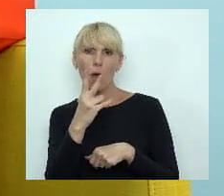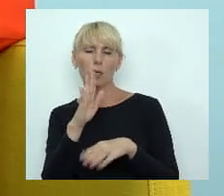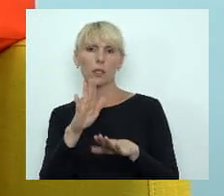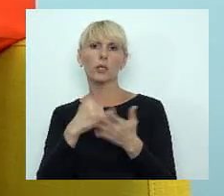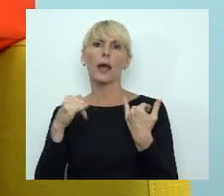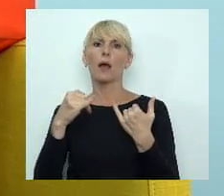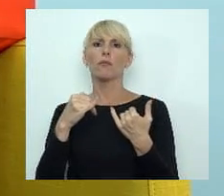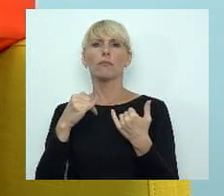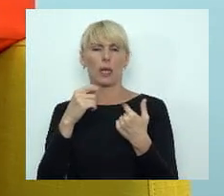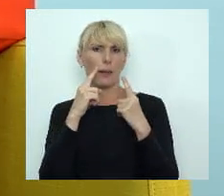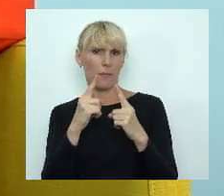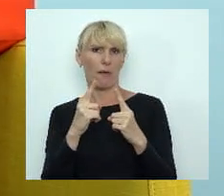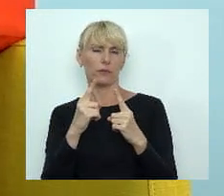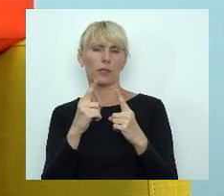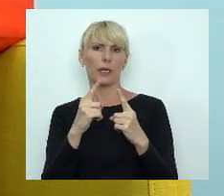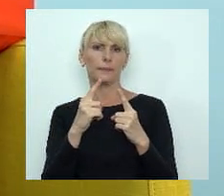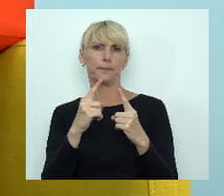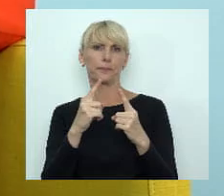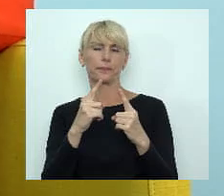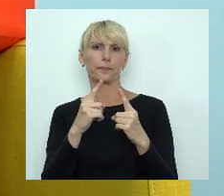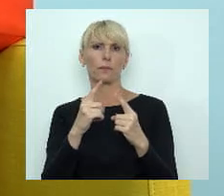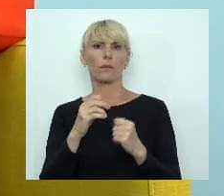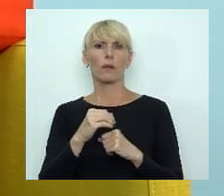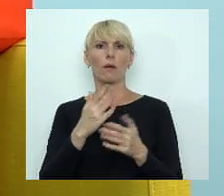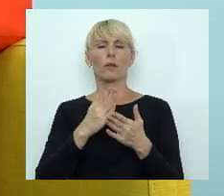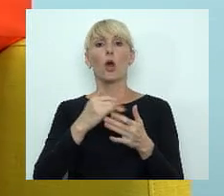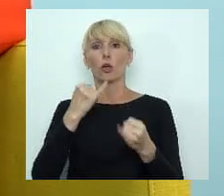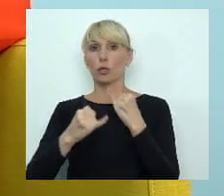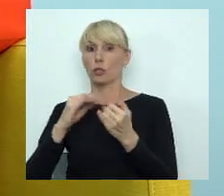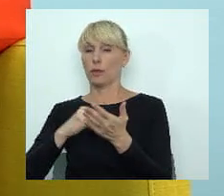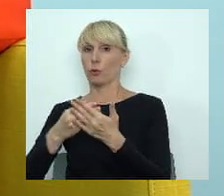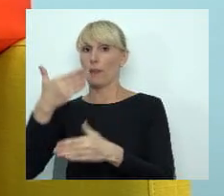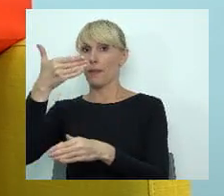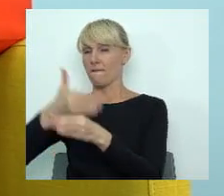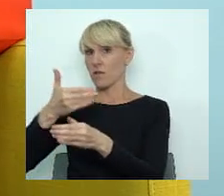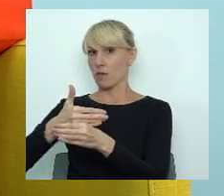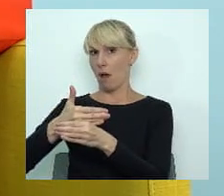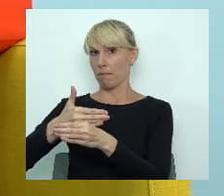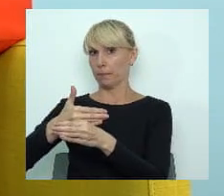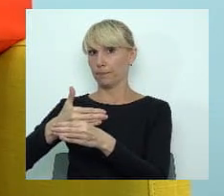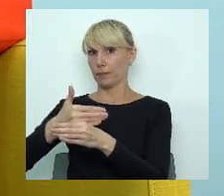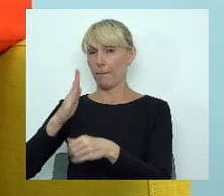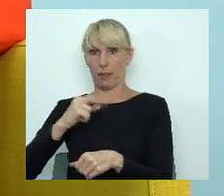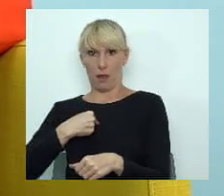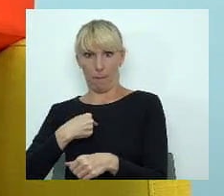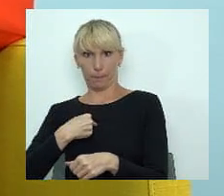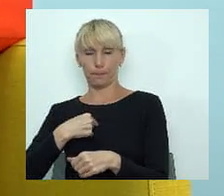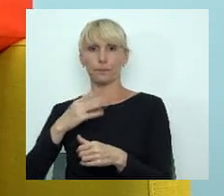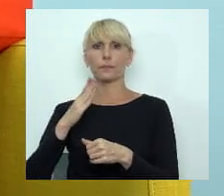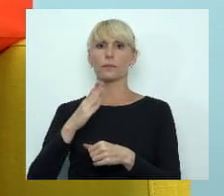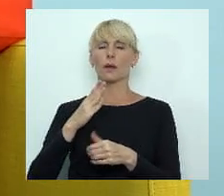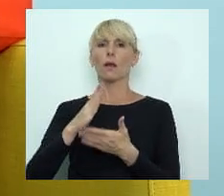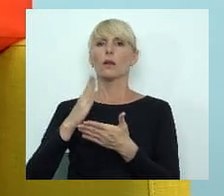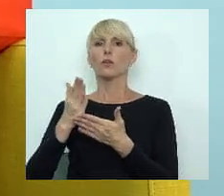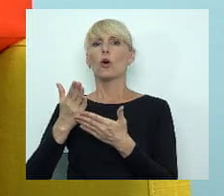tego medalu. A mianowicie, jeżeli my będziemy tym podmiotem, który rzetelnie podchodzi do spraw z zakresu ochrony danych osobowych, będzie to